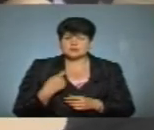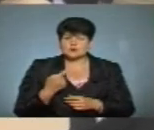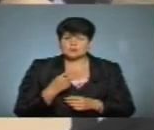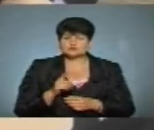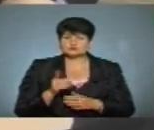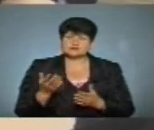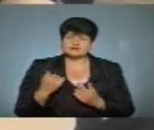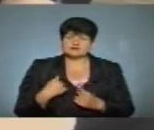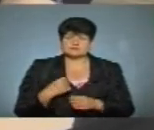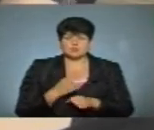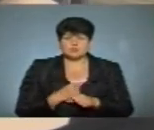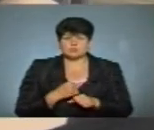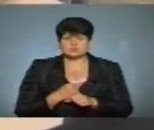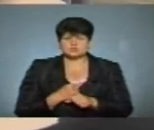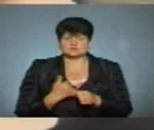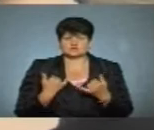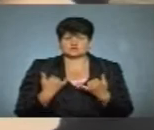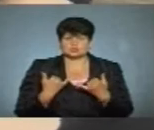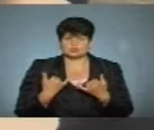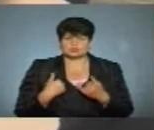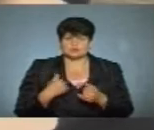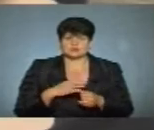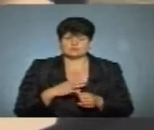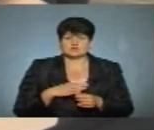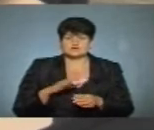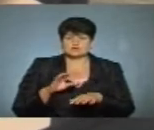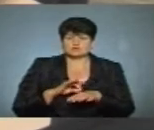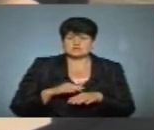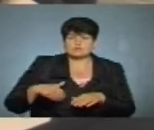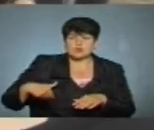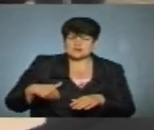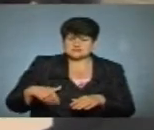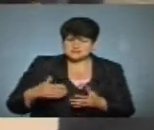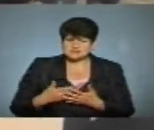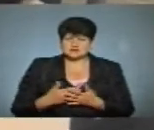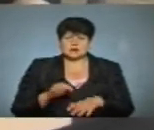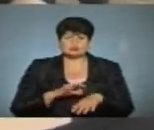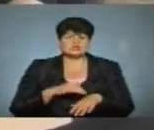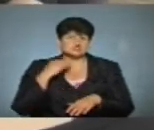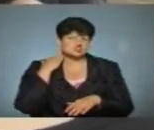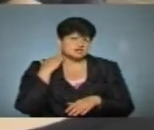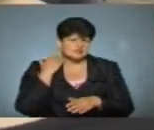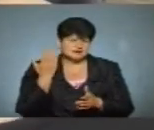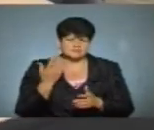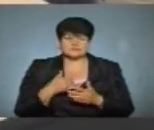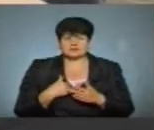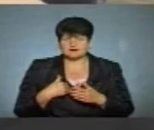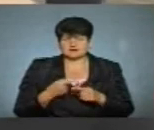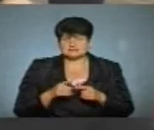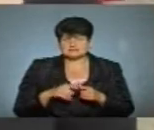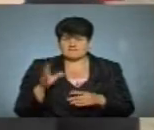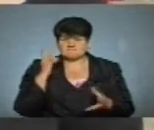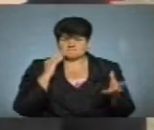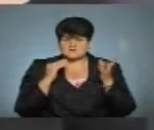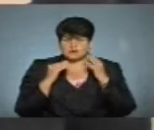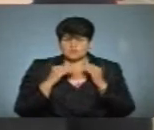що давайте ми попрацюємо там сьогодні. От в мене болить поясниця, давайте з поясницею, в мене там болить шия. То я це враховую.